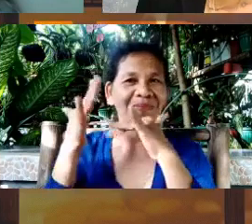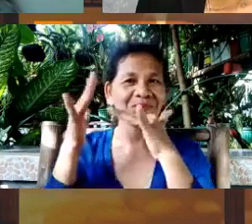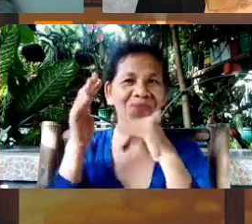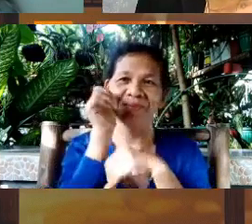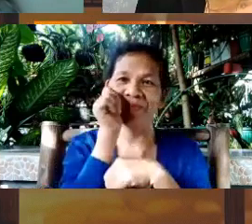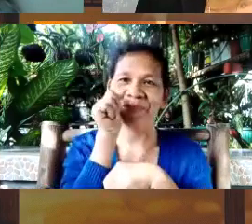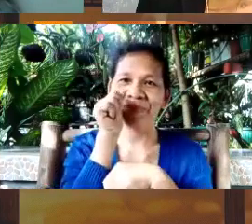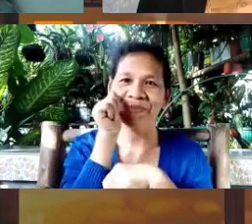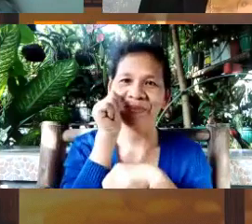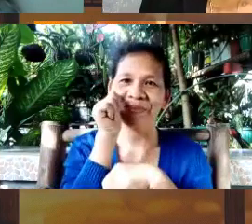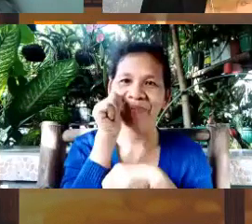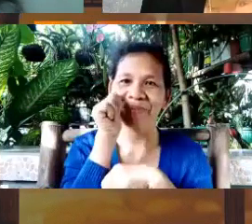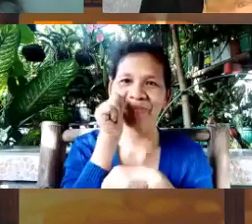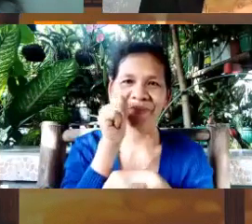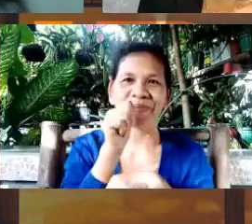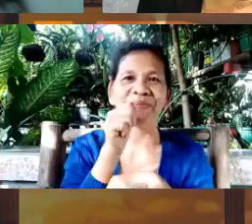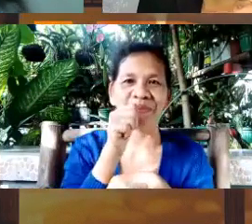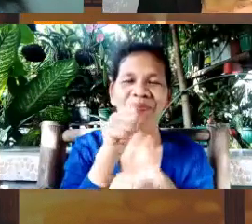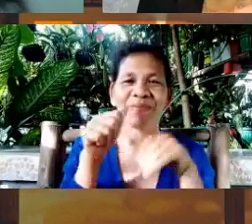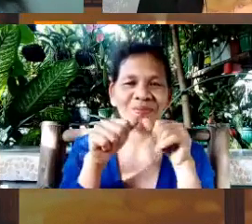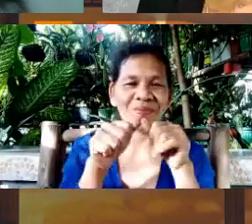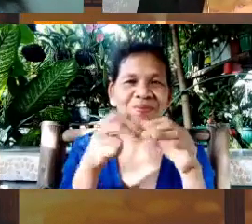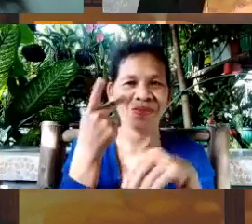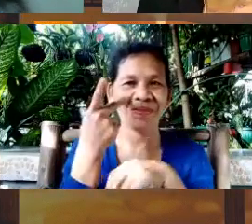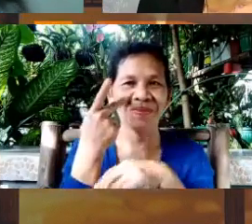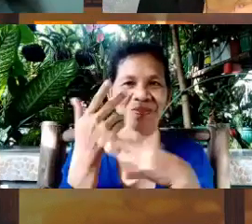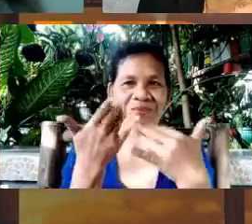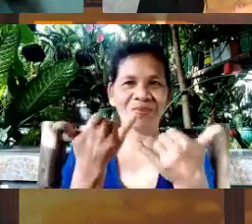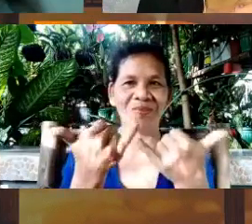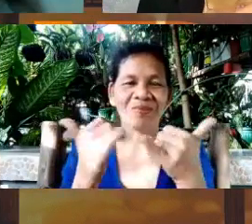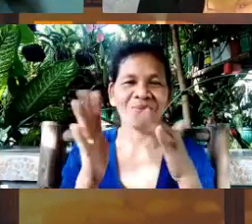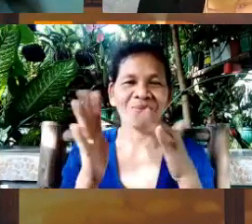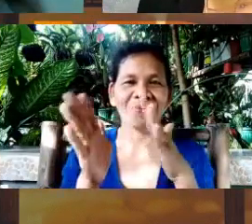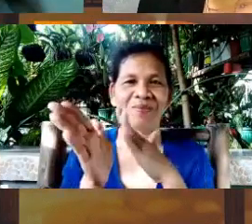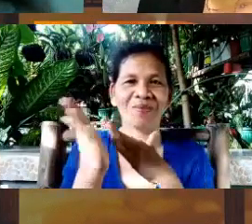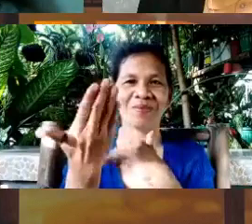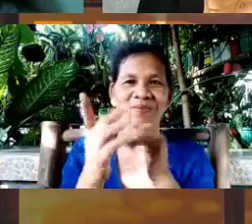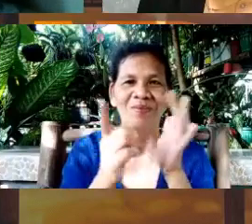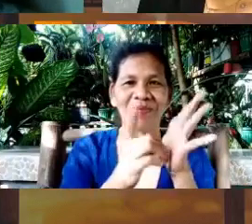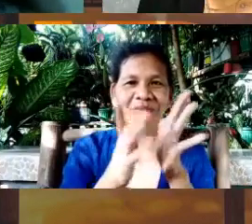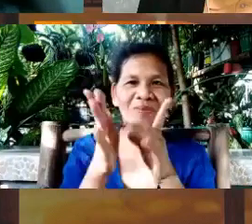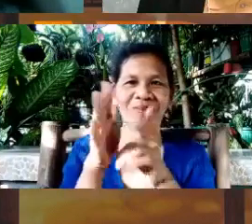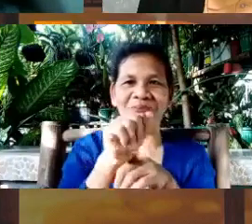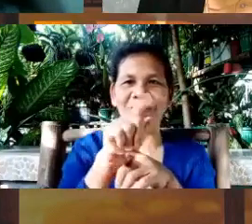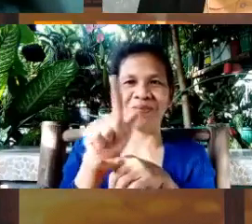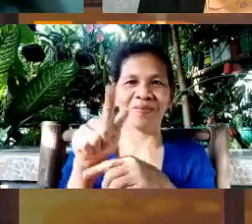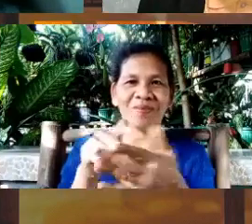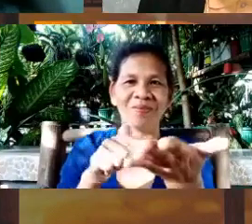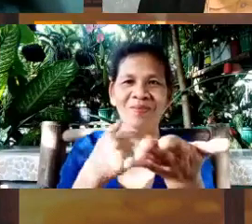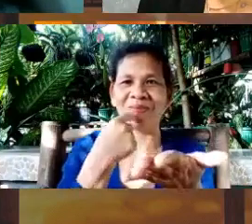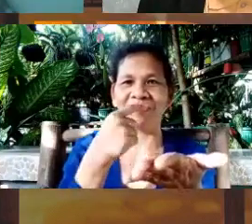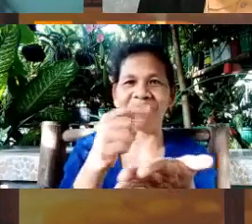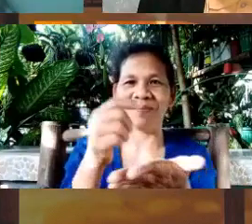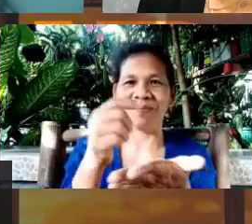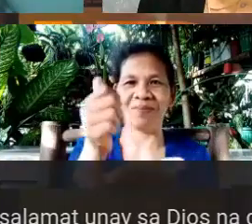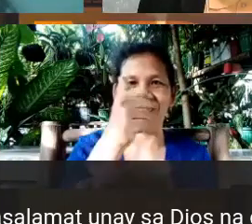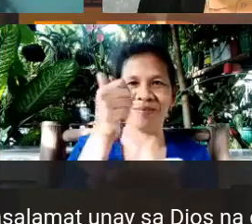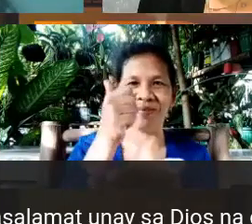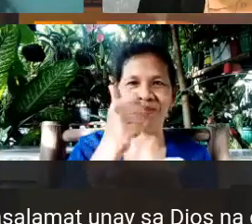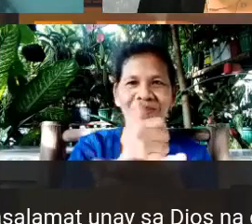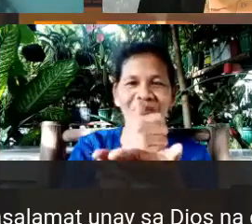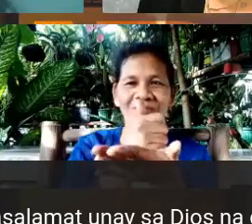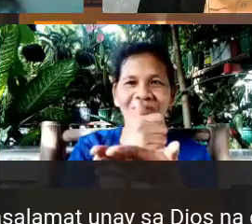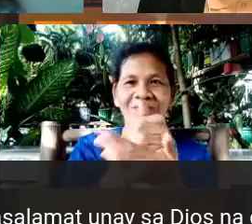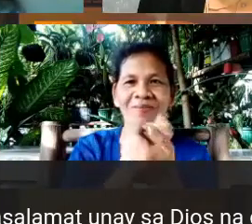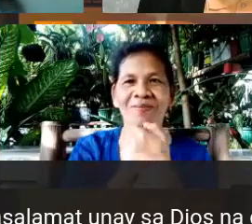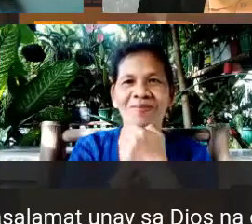na sumubaybay sa ating morning devotion. Si Ma'am Zeddy Santos, sabi niya amen.